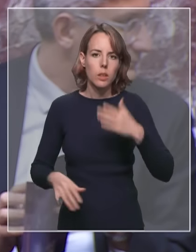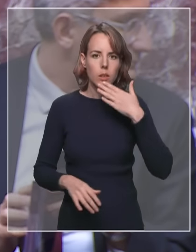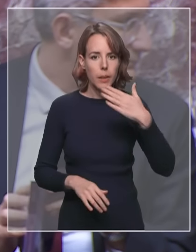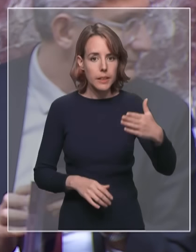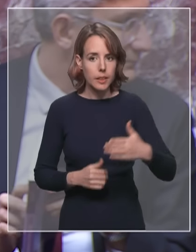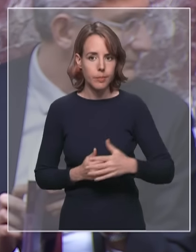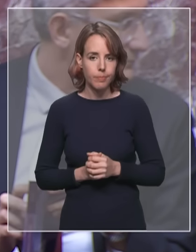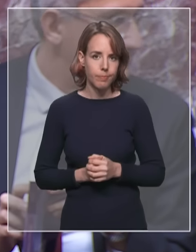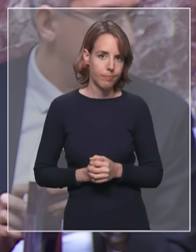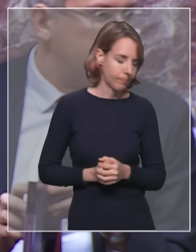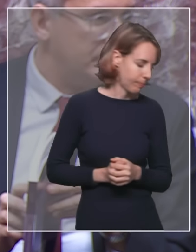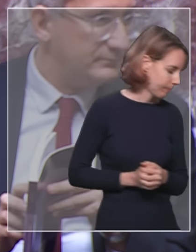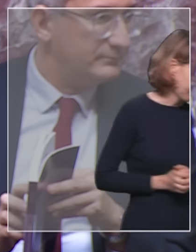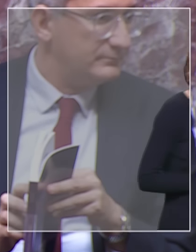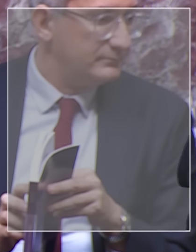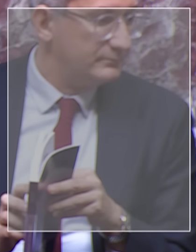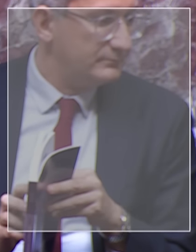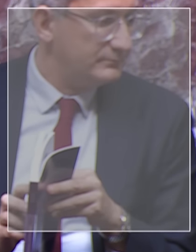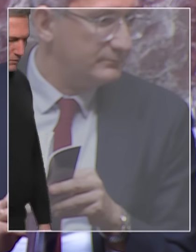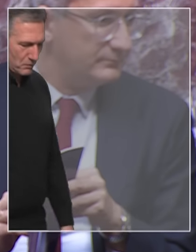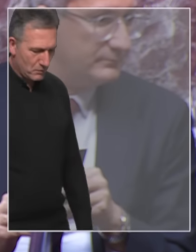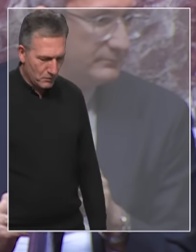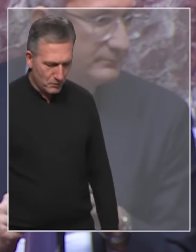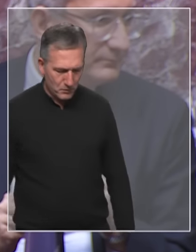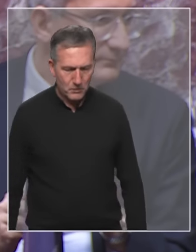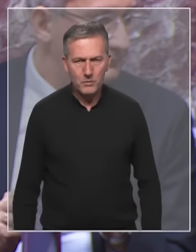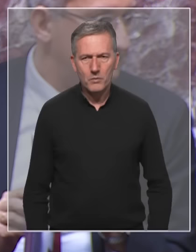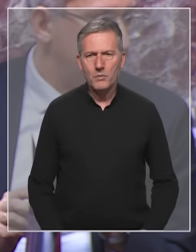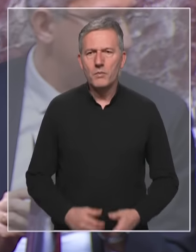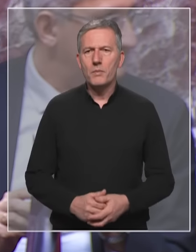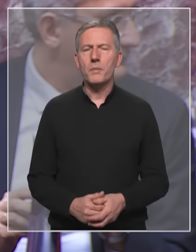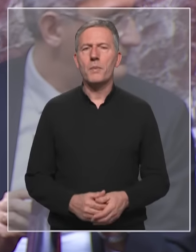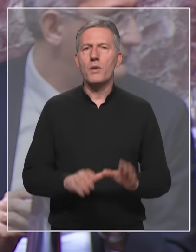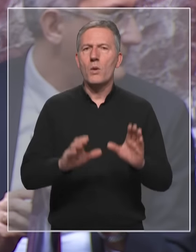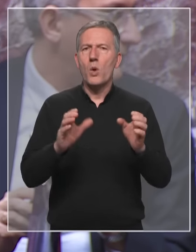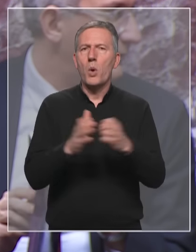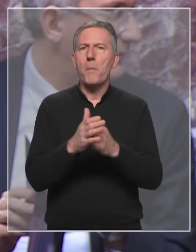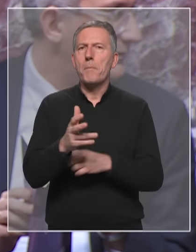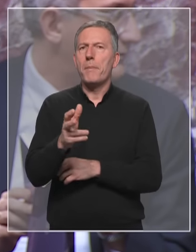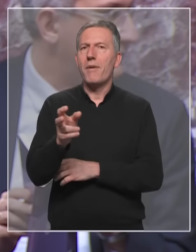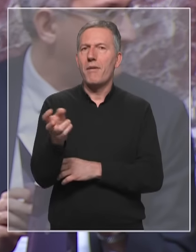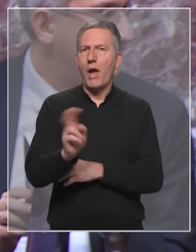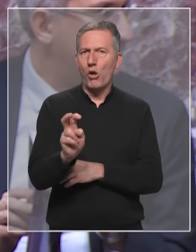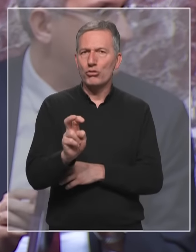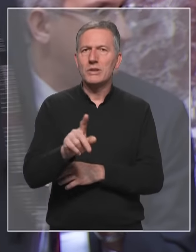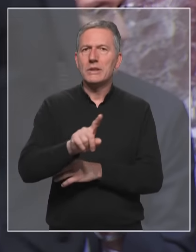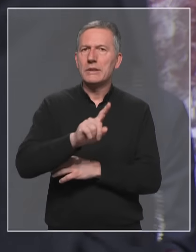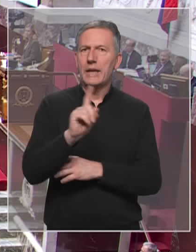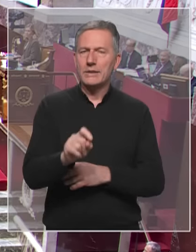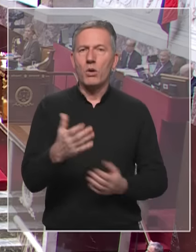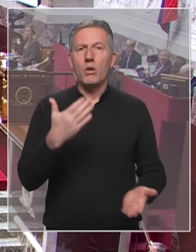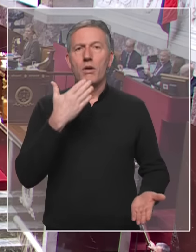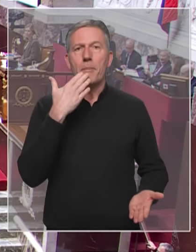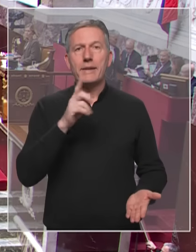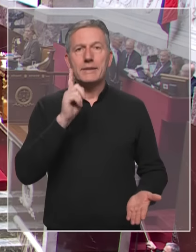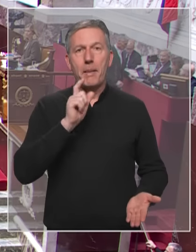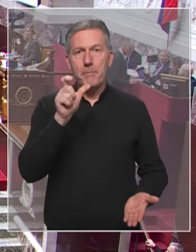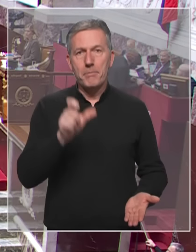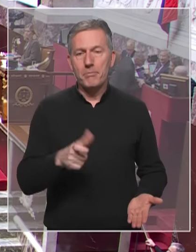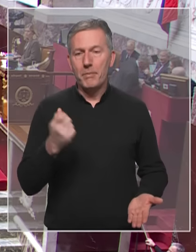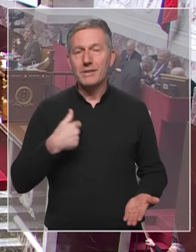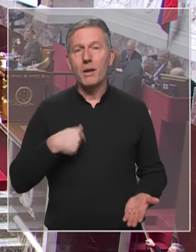le ministre. La parole est à monsieur Tristan Lahaye pour le groupe écologiste. Merci, Madame la Présidente. Ma